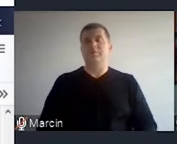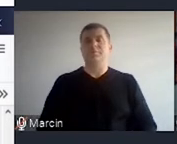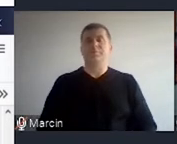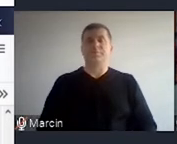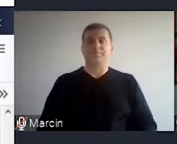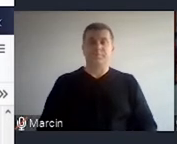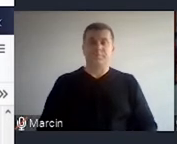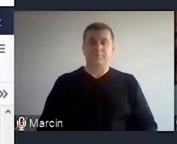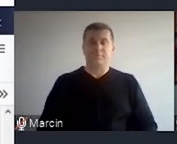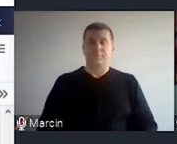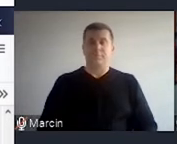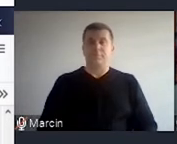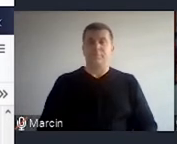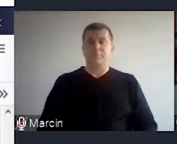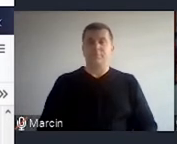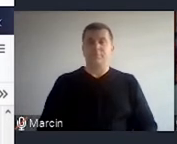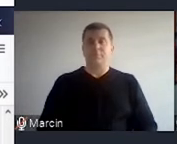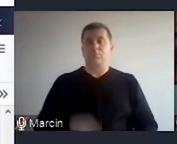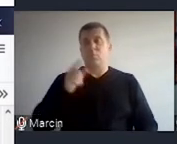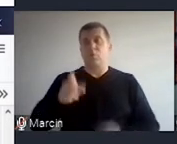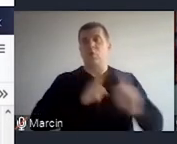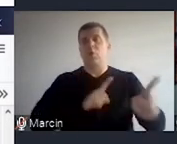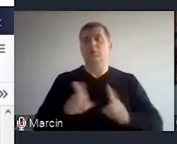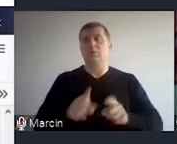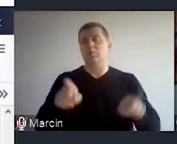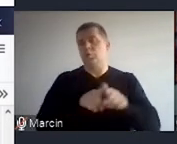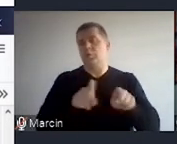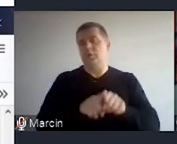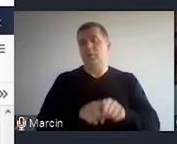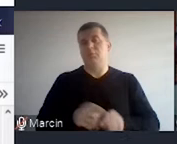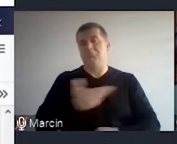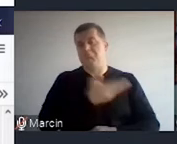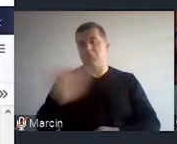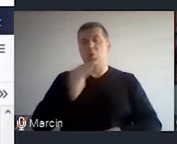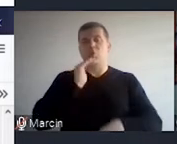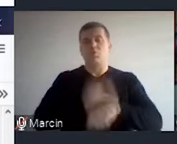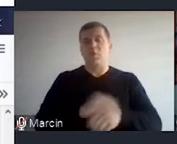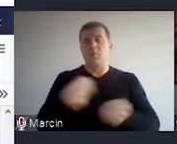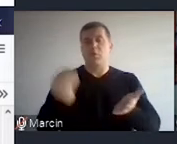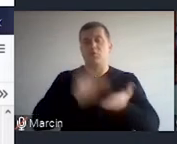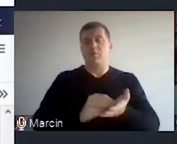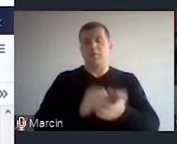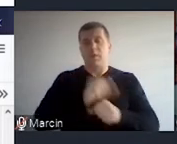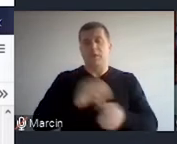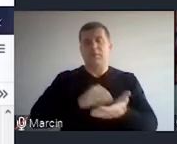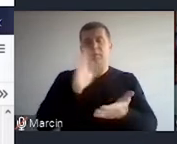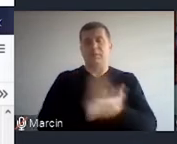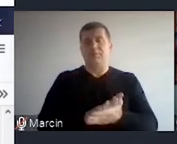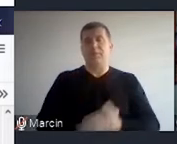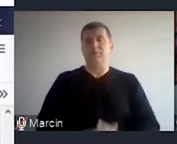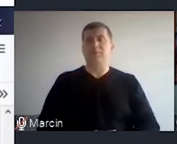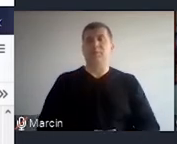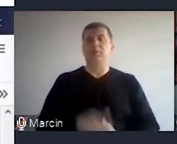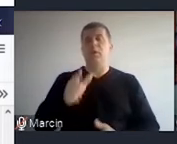takiego projektu. To oznaczać będzie również, że w Państwa umowach o dofinansowanie znajdzie się zapis,